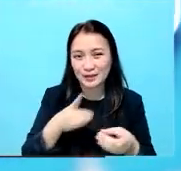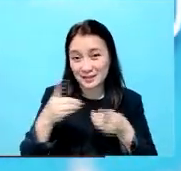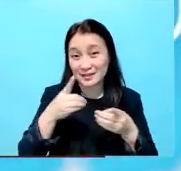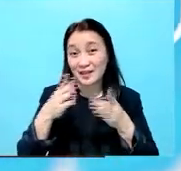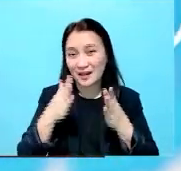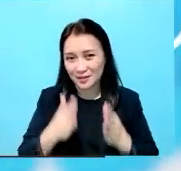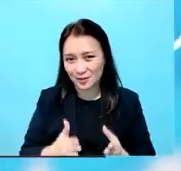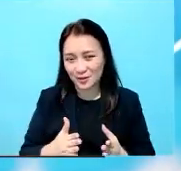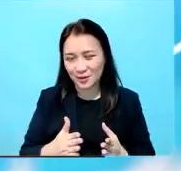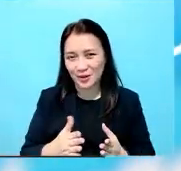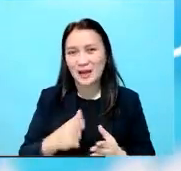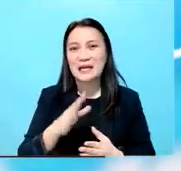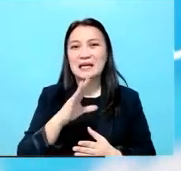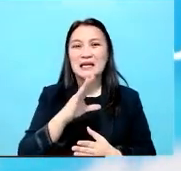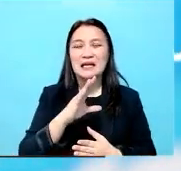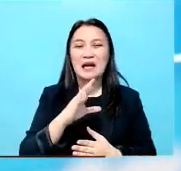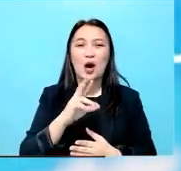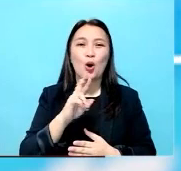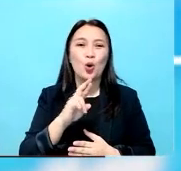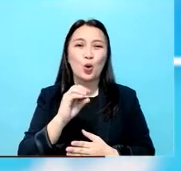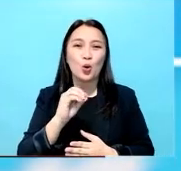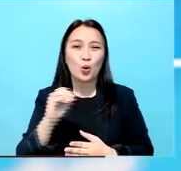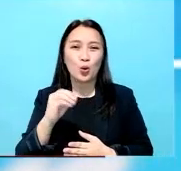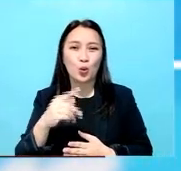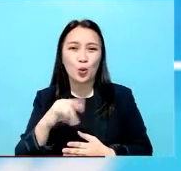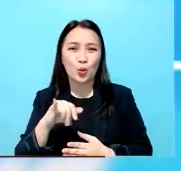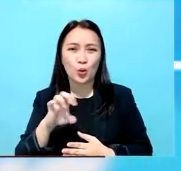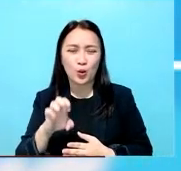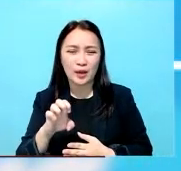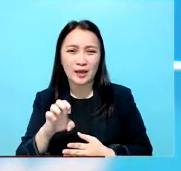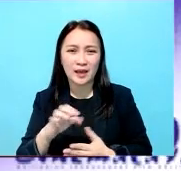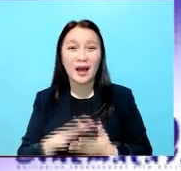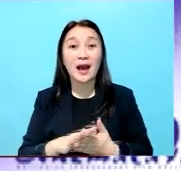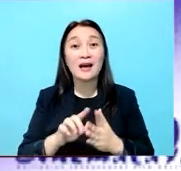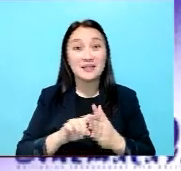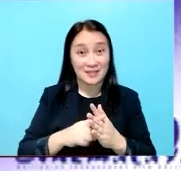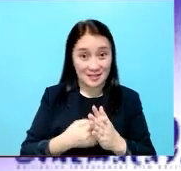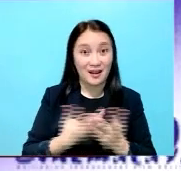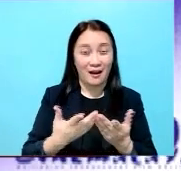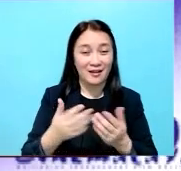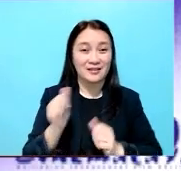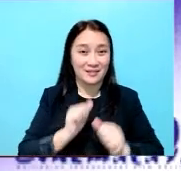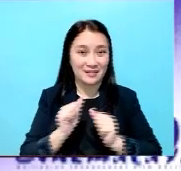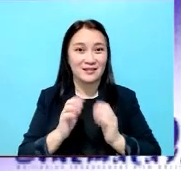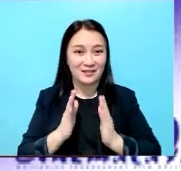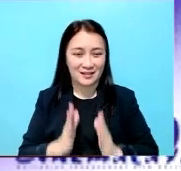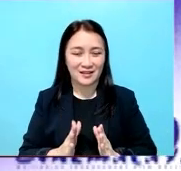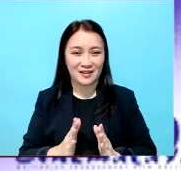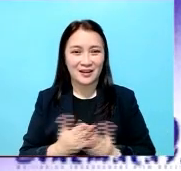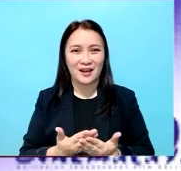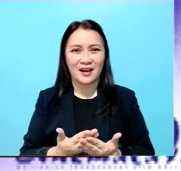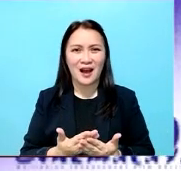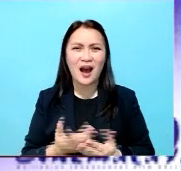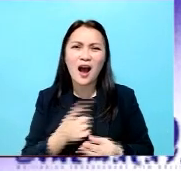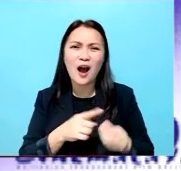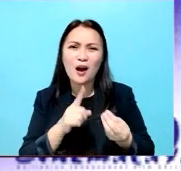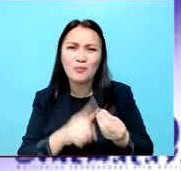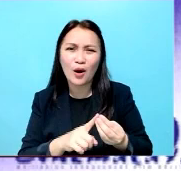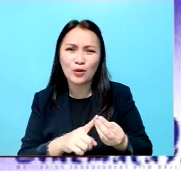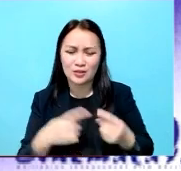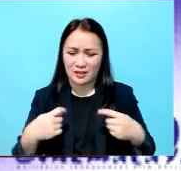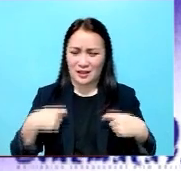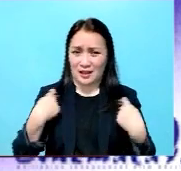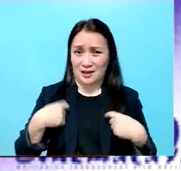na pinamagatang rookie ang magiging cameo ng mga atleta. Sa post ng Cinemalaya, tungkol ito sa isang teenager athlete na